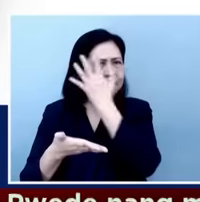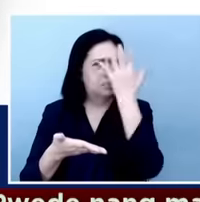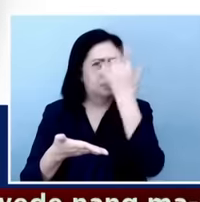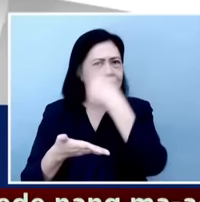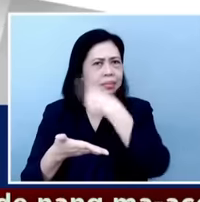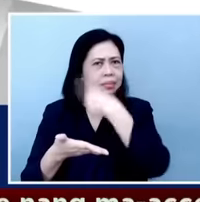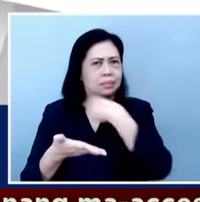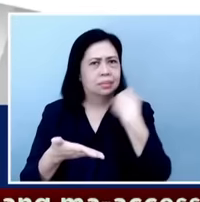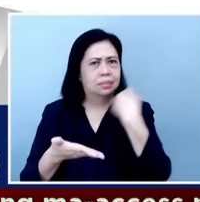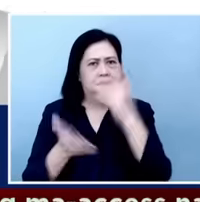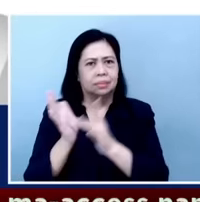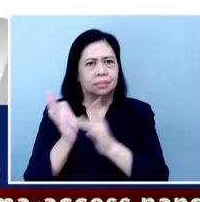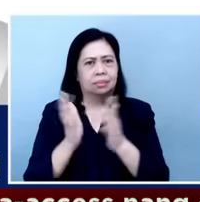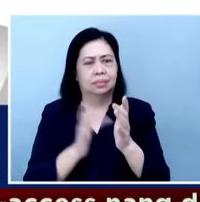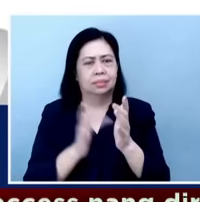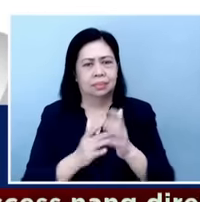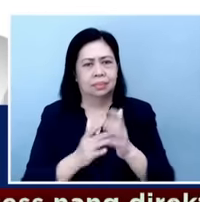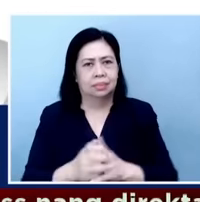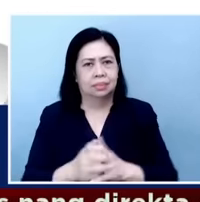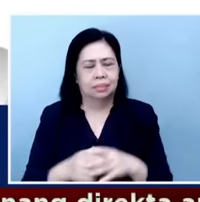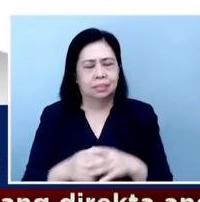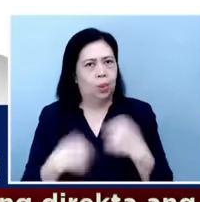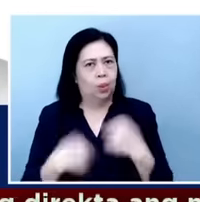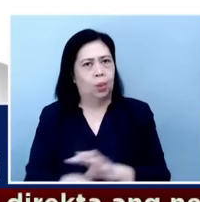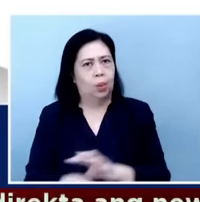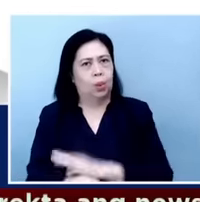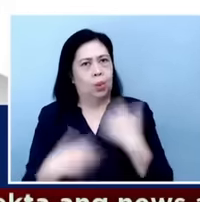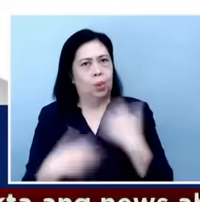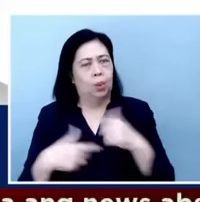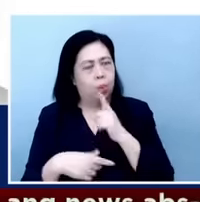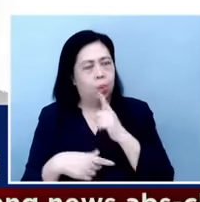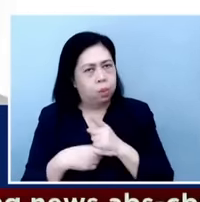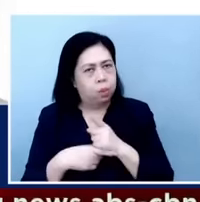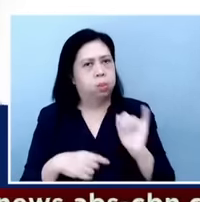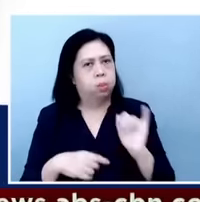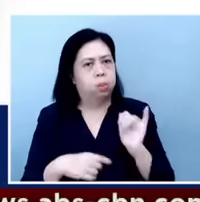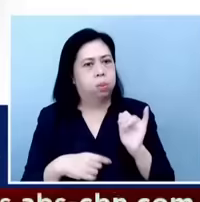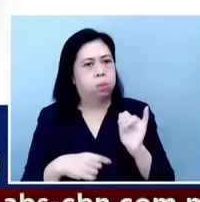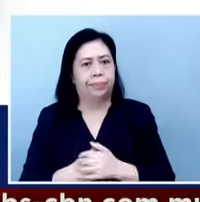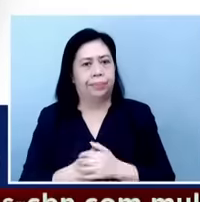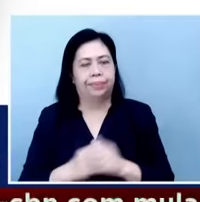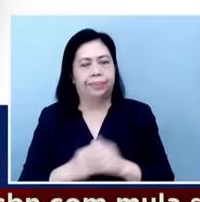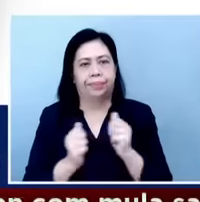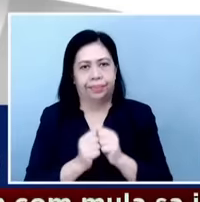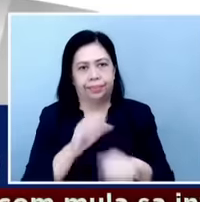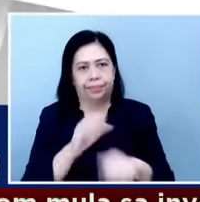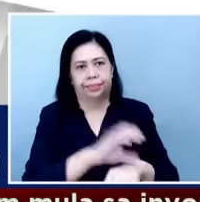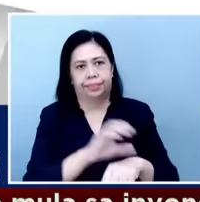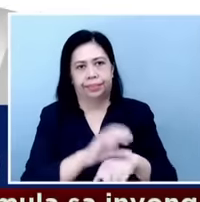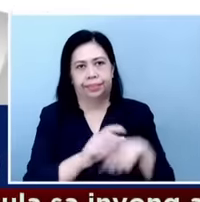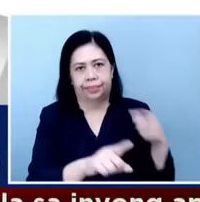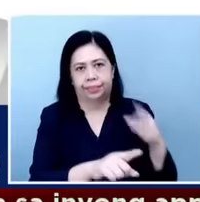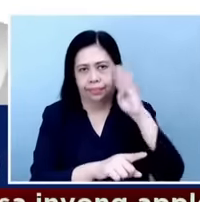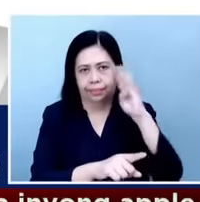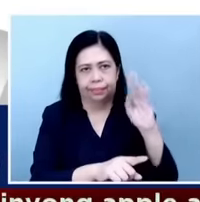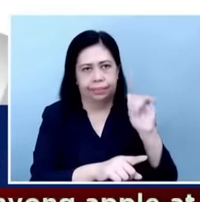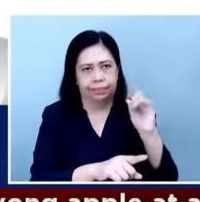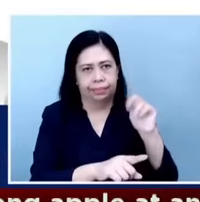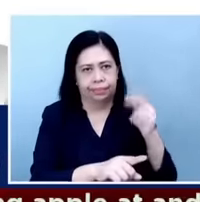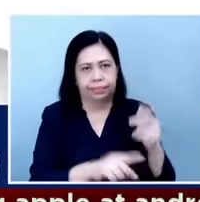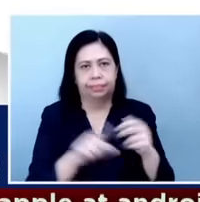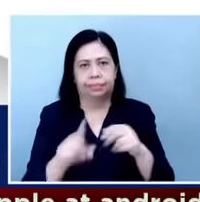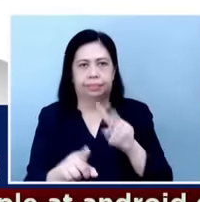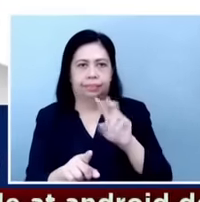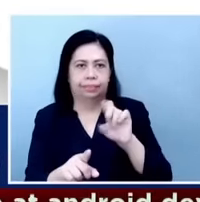niya. So that was something which consoled us. Kabilang ang mga parokya ni na Father Badong at Velasquez sa mga nagdaos